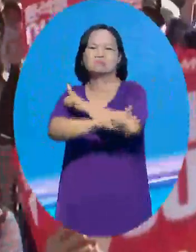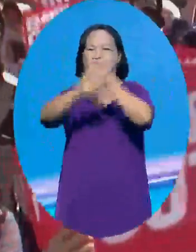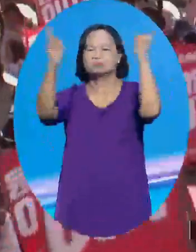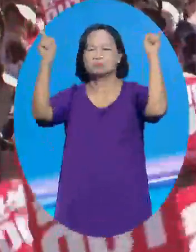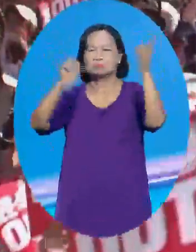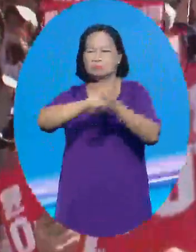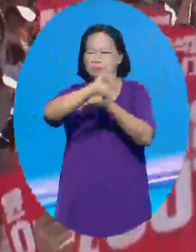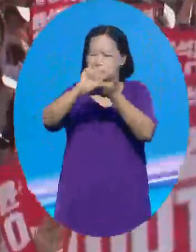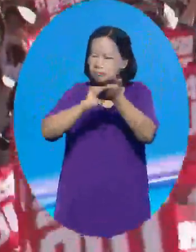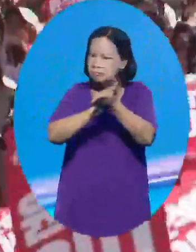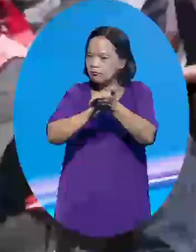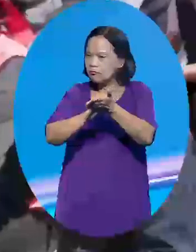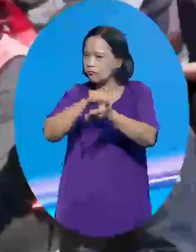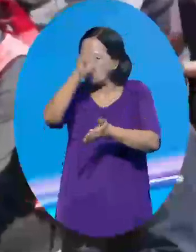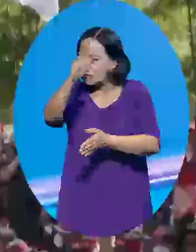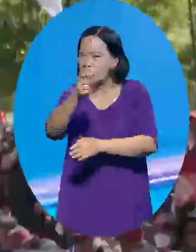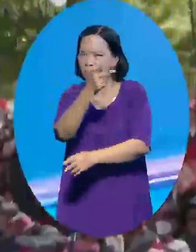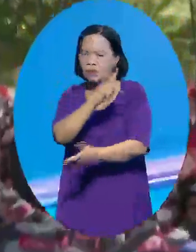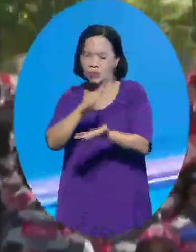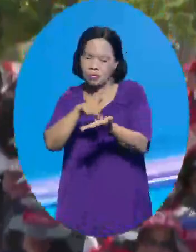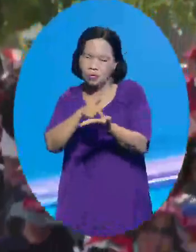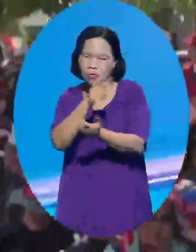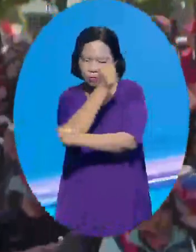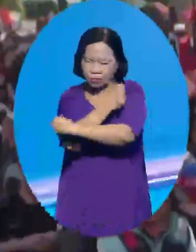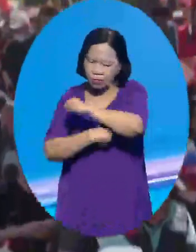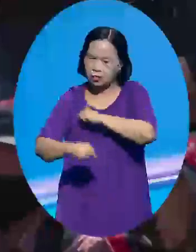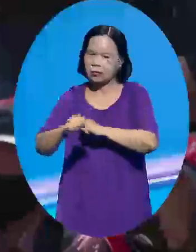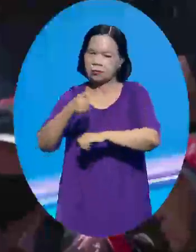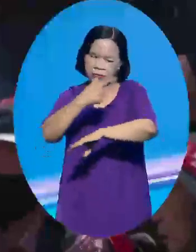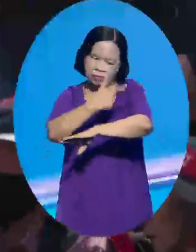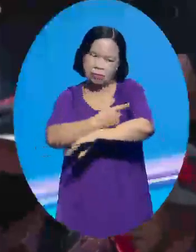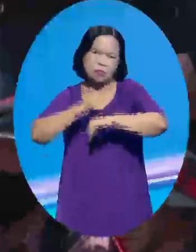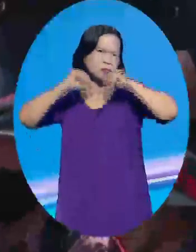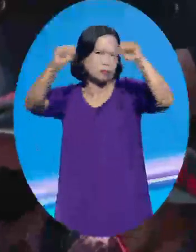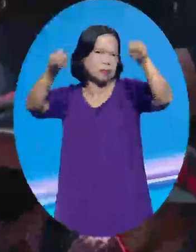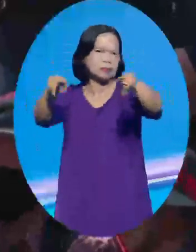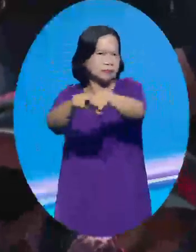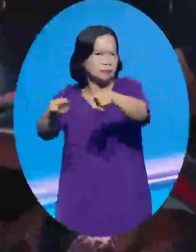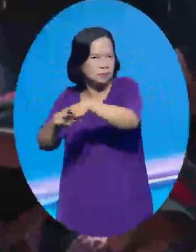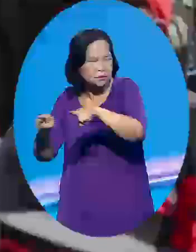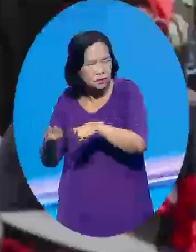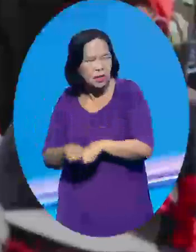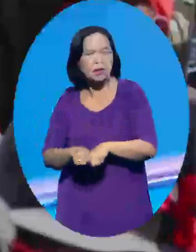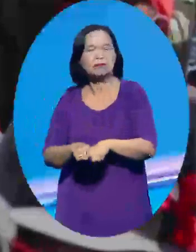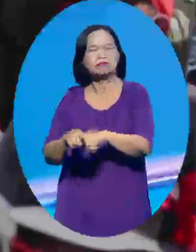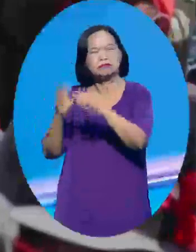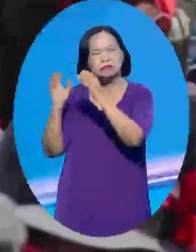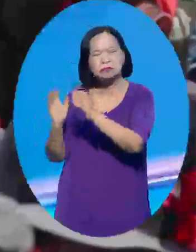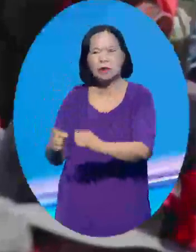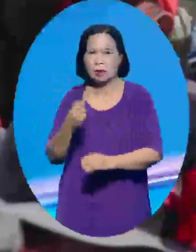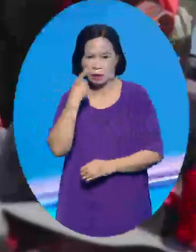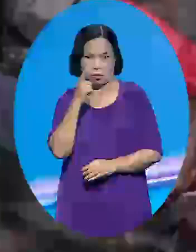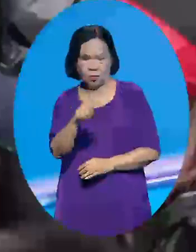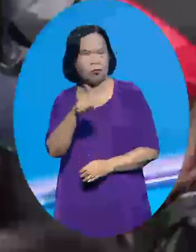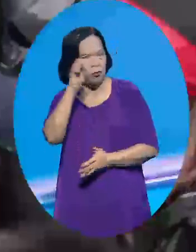trong nhiều tháng qua Nhằm phản đối điều kiện lao động do đó trong thời gian tới những cuộc biểu tình tương tự thậm chí quy mô nhỏ hơn được dự báo